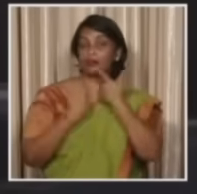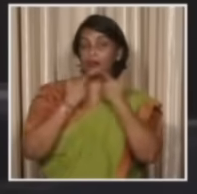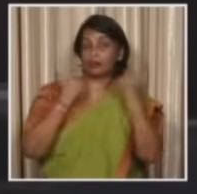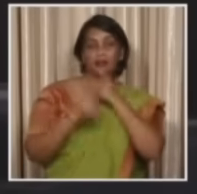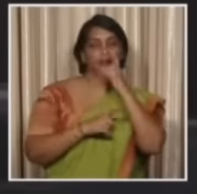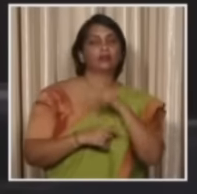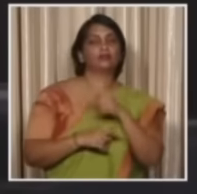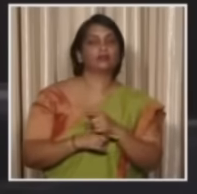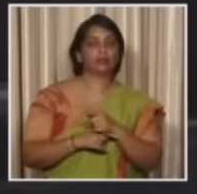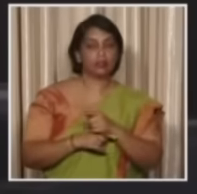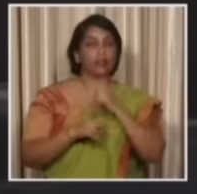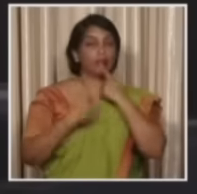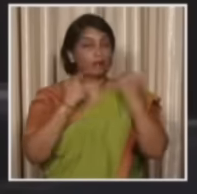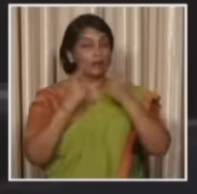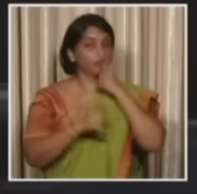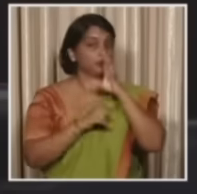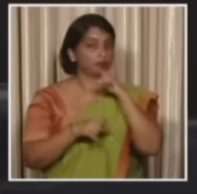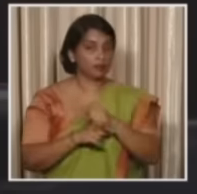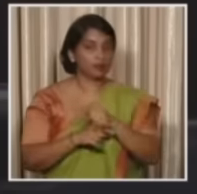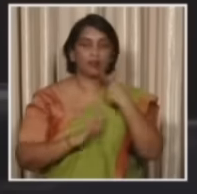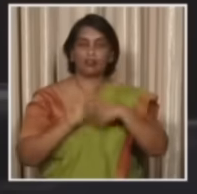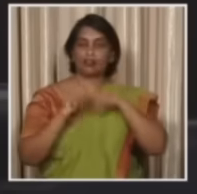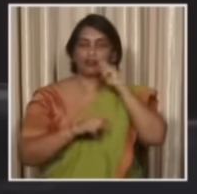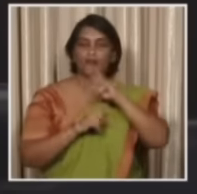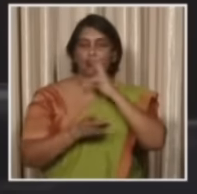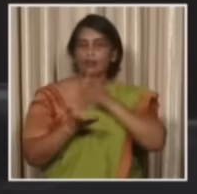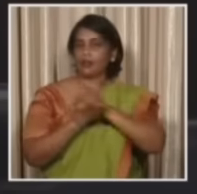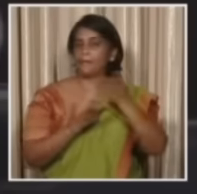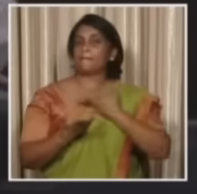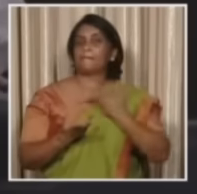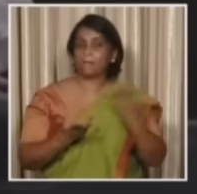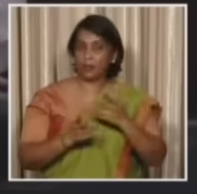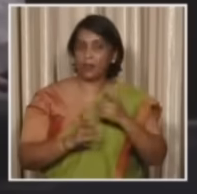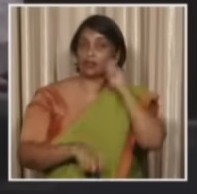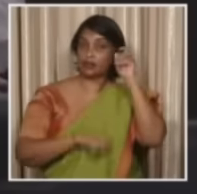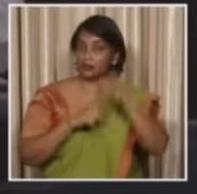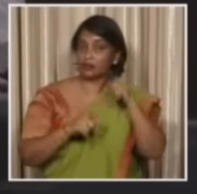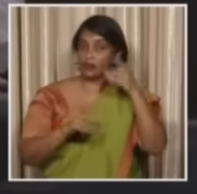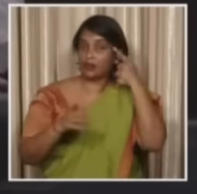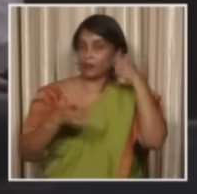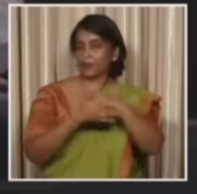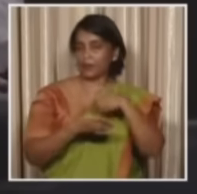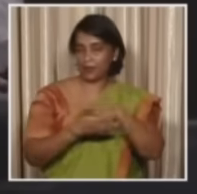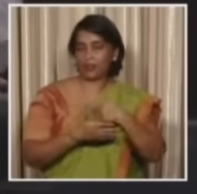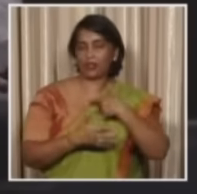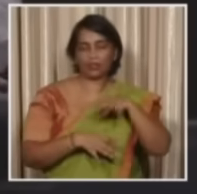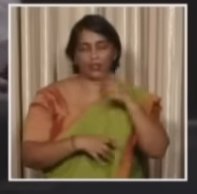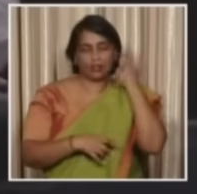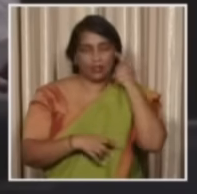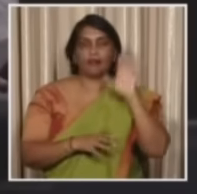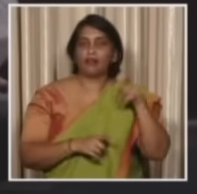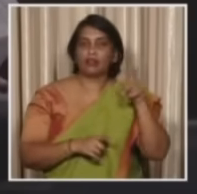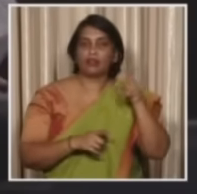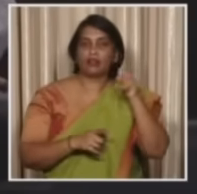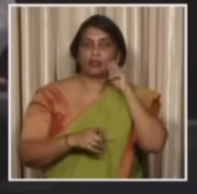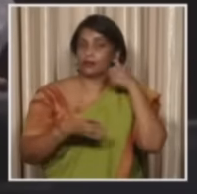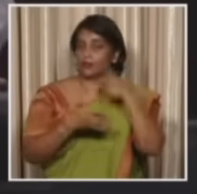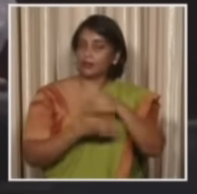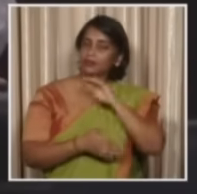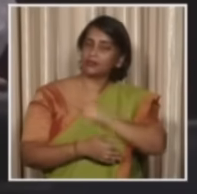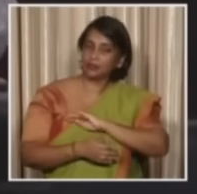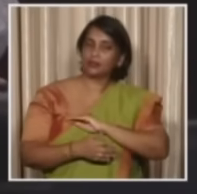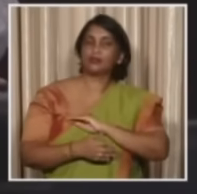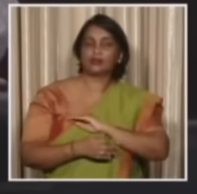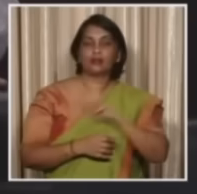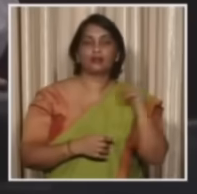ගහන. ඒ පුරාජේරු වලින් මේ රටේ ජනතාව රවට්ටන්න බෑ. ජනතාවට ඒ පීඩනේ දැනෙනෝ. ඒ ජනතාව පීඩනේ දරාගෙන ඉන්නේ,